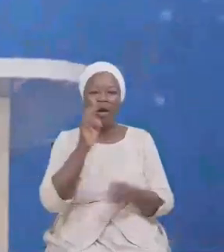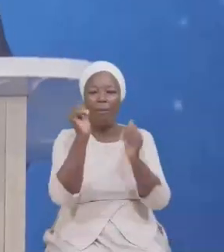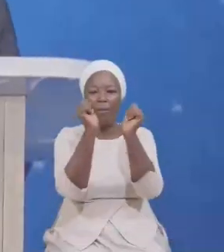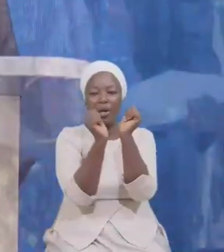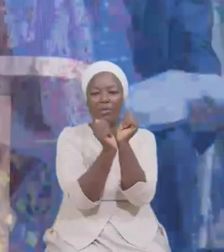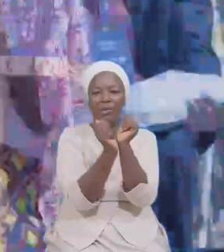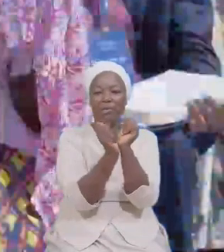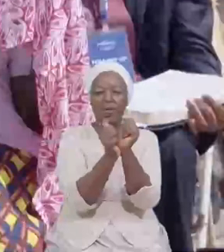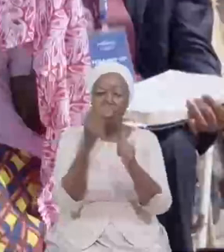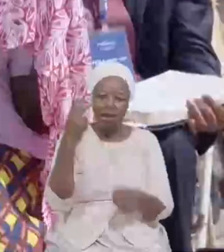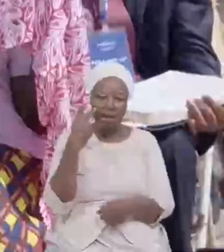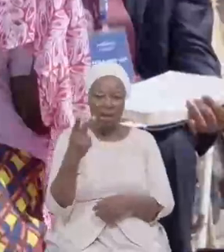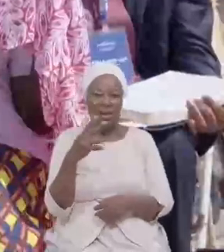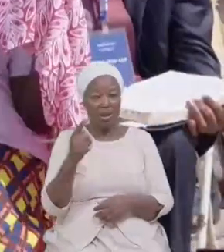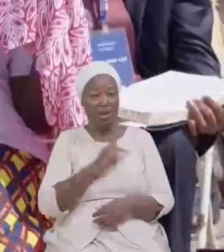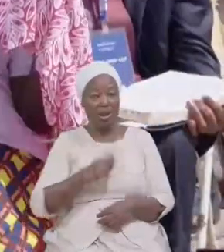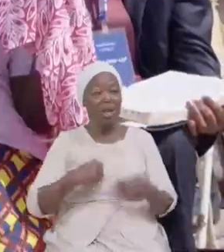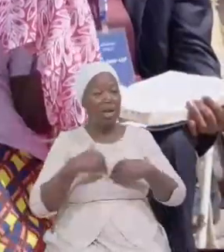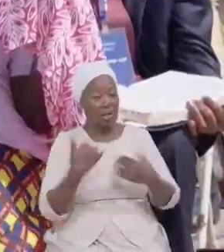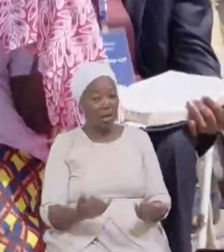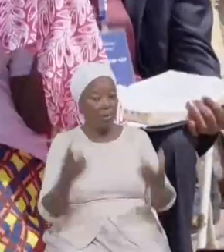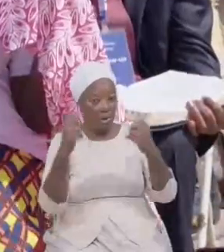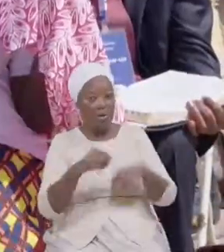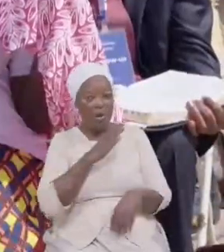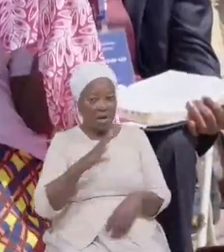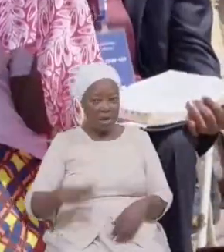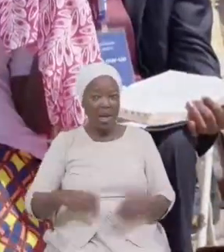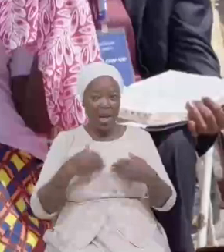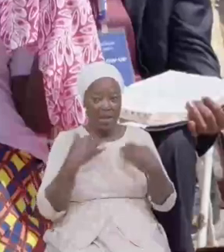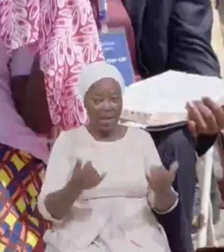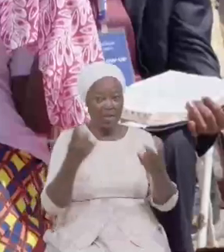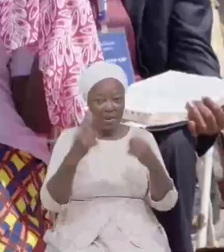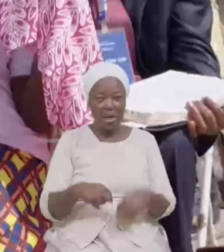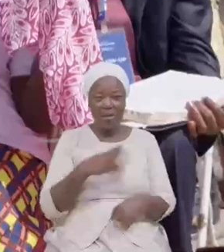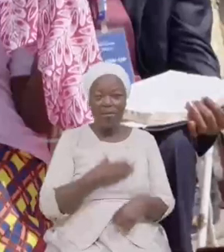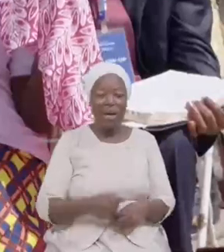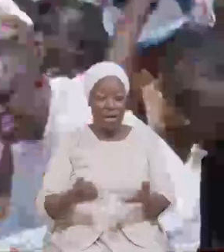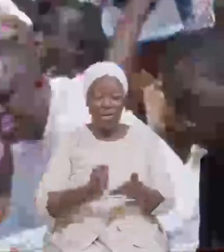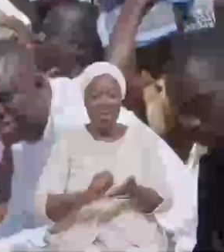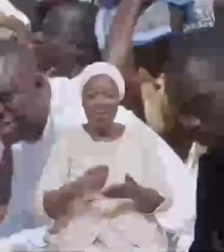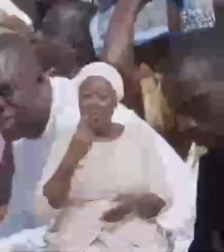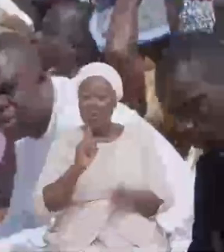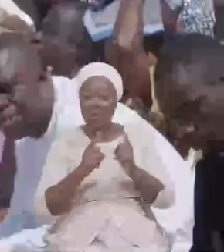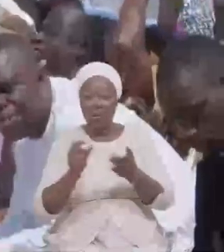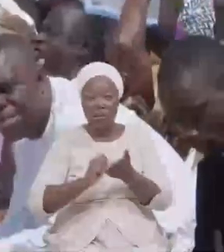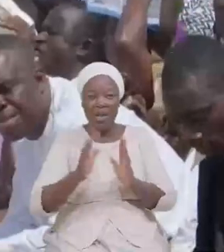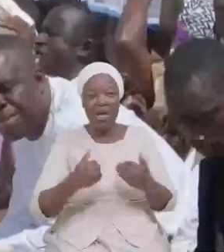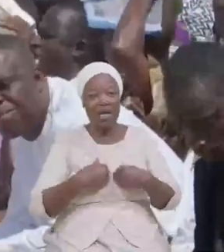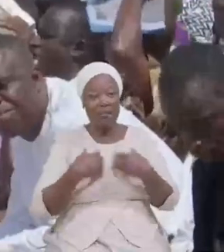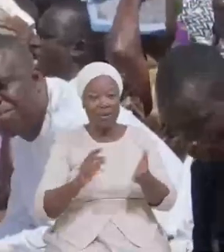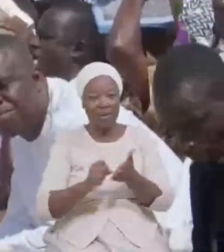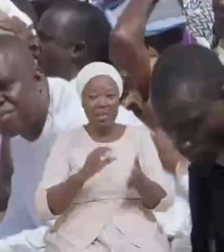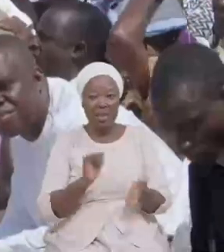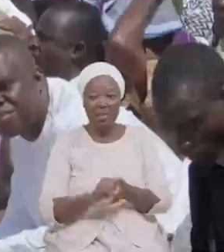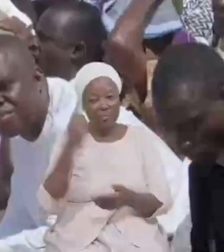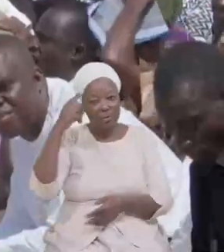Voyons maintenant, le roi est venu maintenant, Christ est venu maintenant. Et celui qui avait préparé le discours l'a déjà fait.